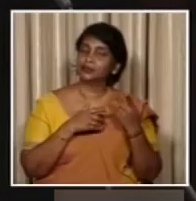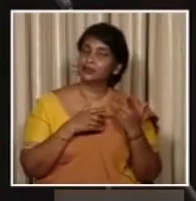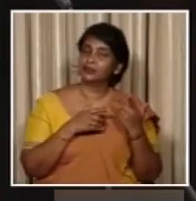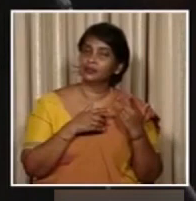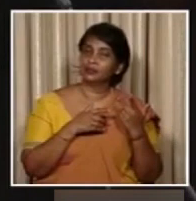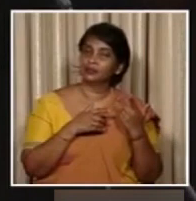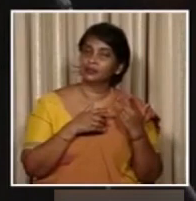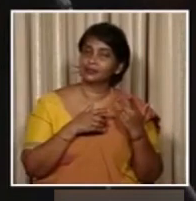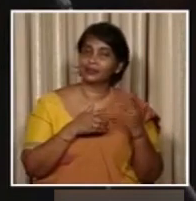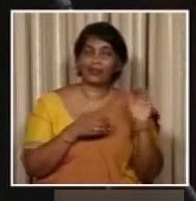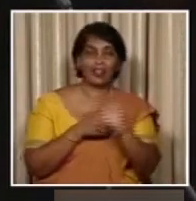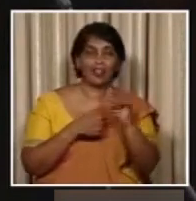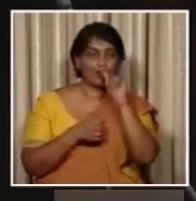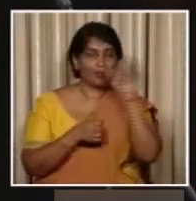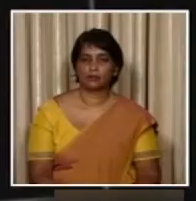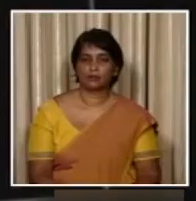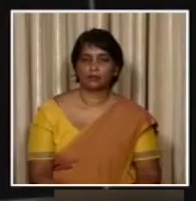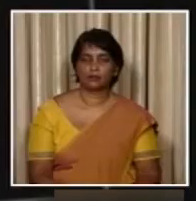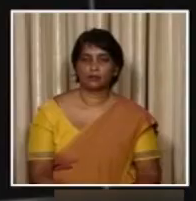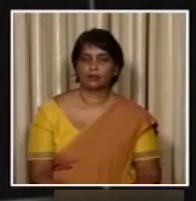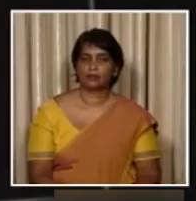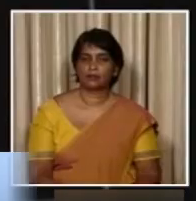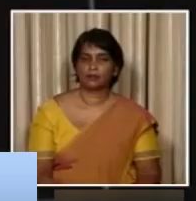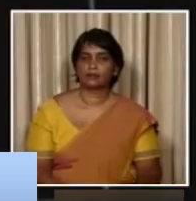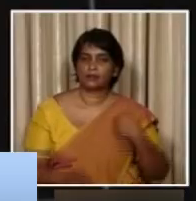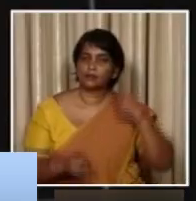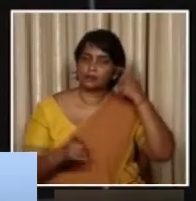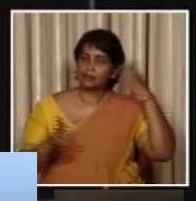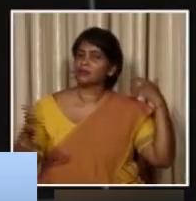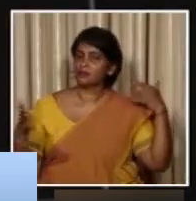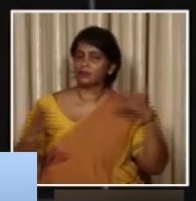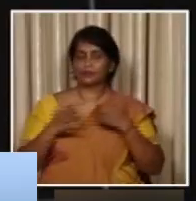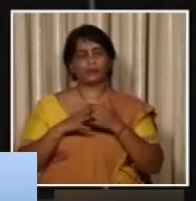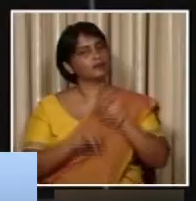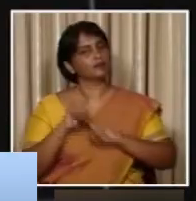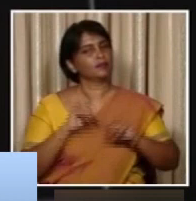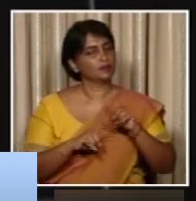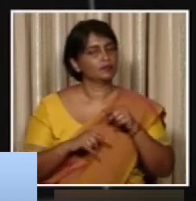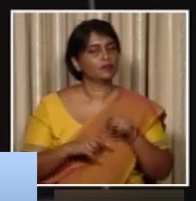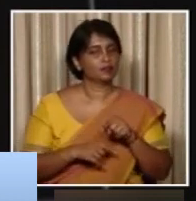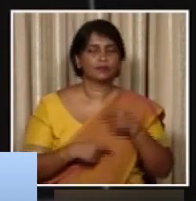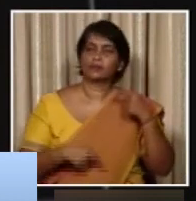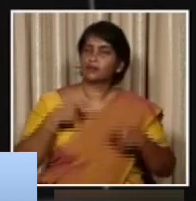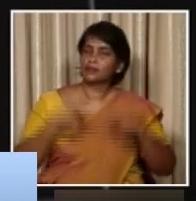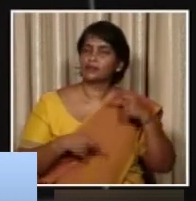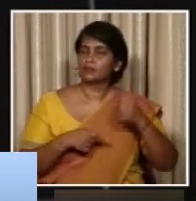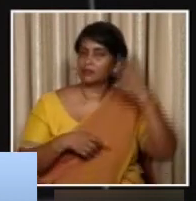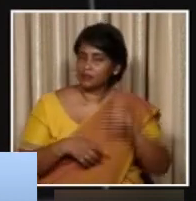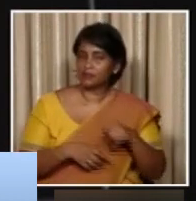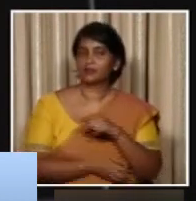ගැරෙන්ඩින්ට භූමිතේ දීර්ඝ කාලයක් තිස්සේ මේ පාර්ලිමේන්තුව තුළ විවාද ගණනාවක්